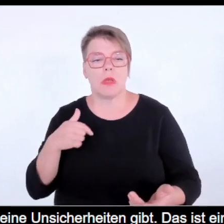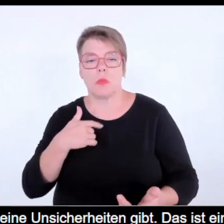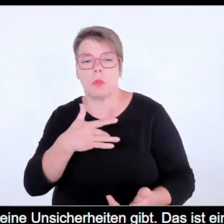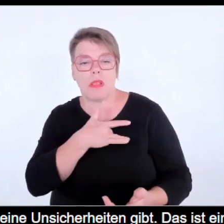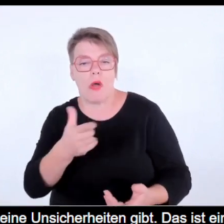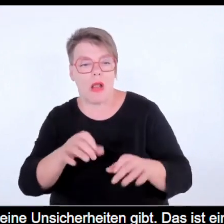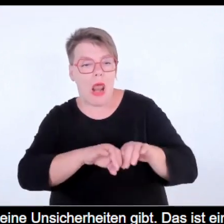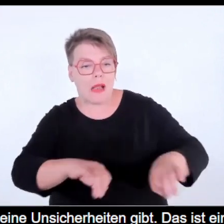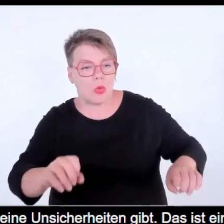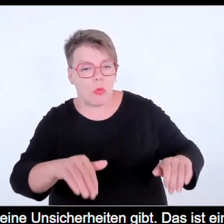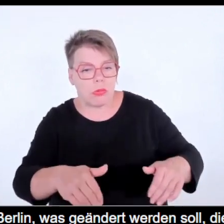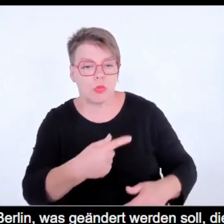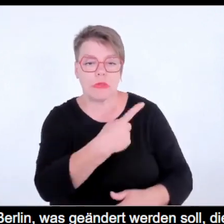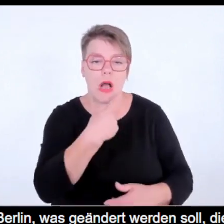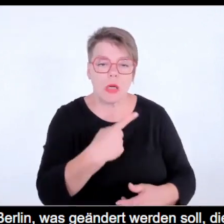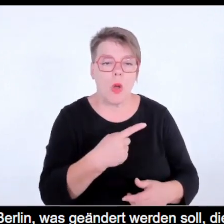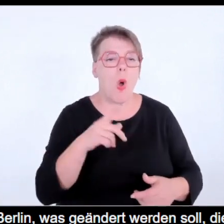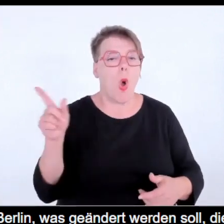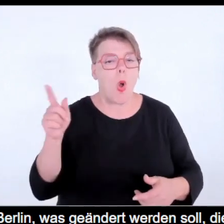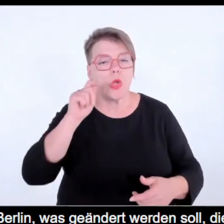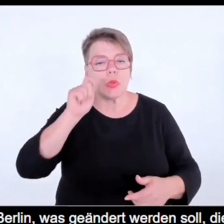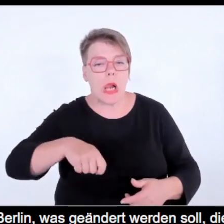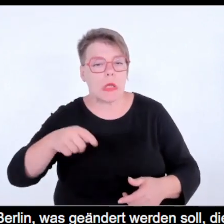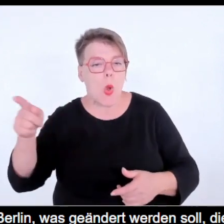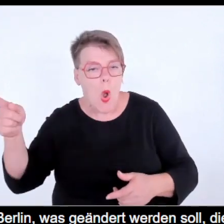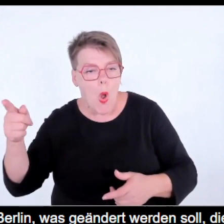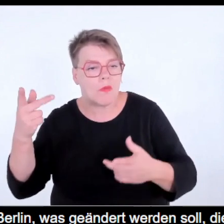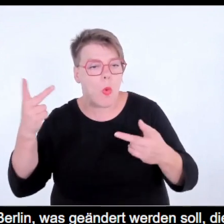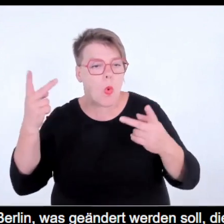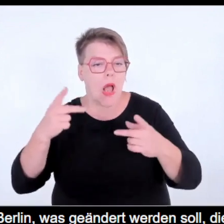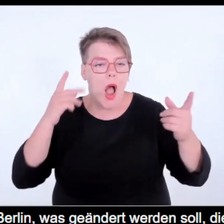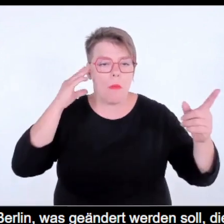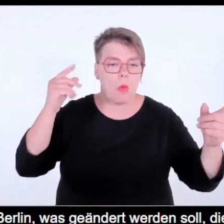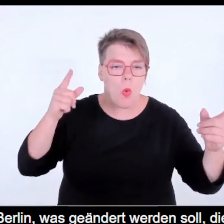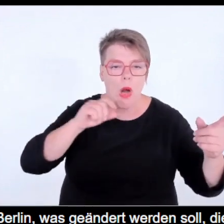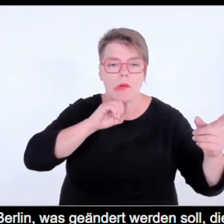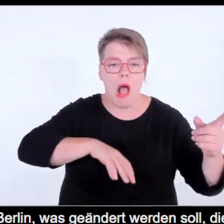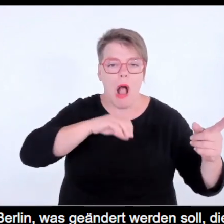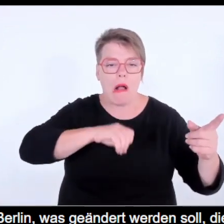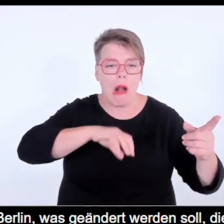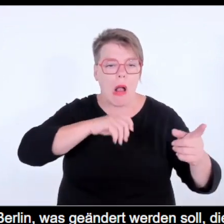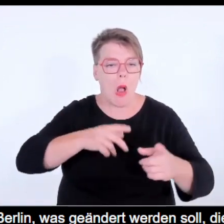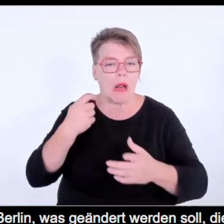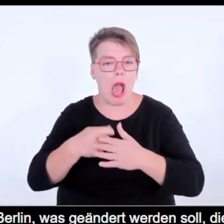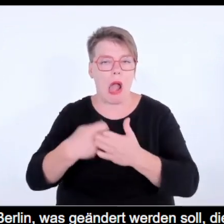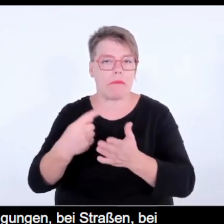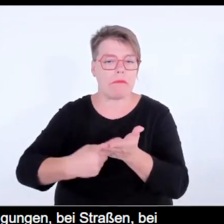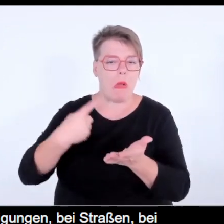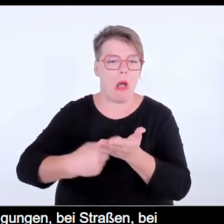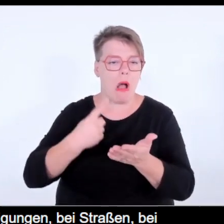mehr Möglichkeiten auch zu feiern. Das ist schon etwas Neues, das muss man sagen. Und das bringt auch eine Veränderung und macht das Ehrenamt auch ein bisschen stärker und